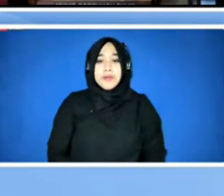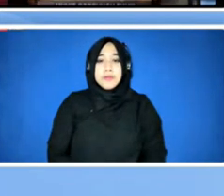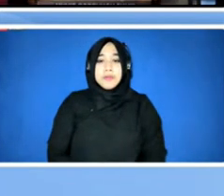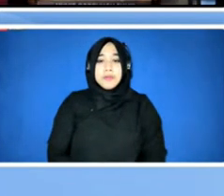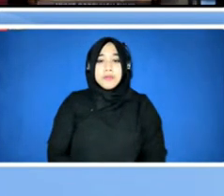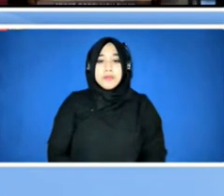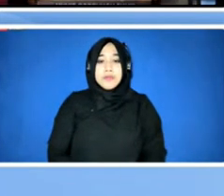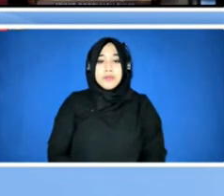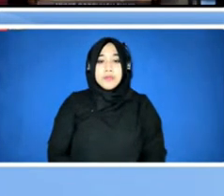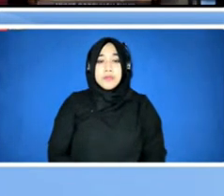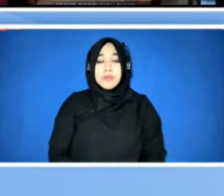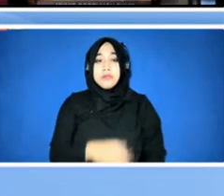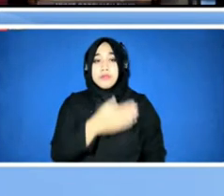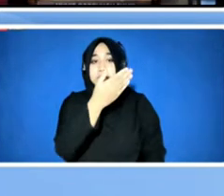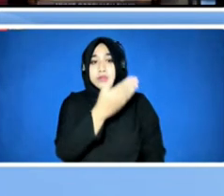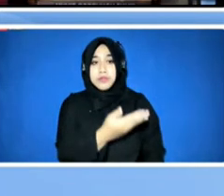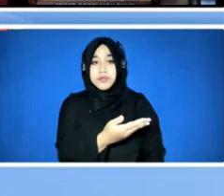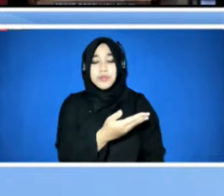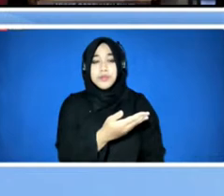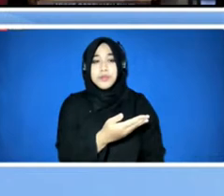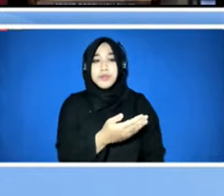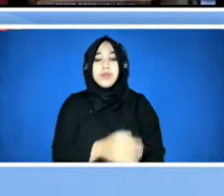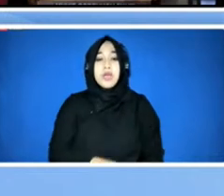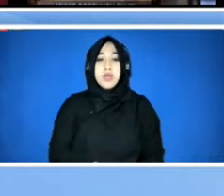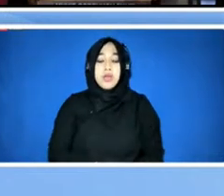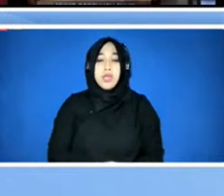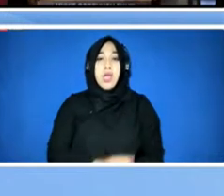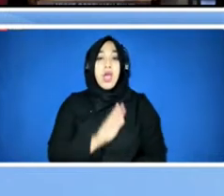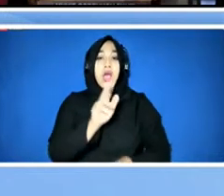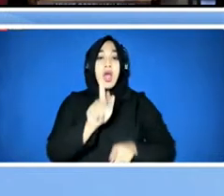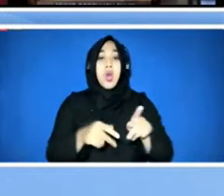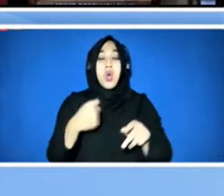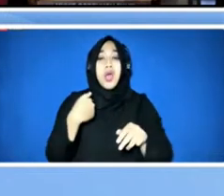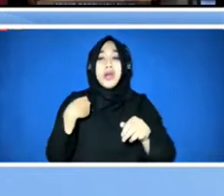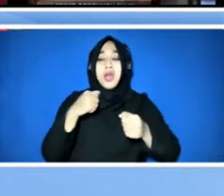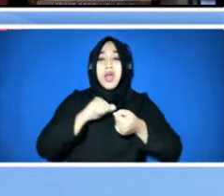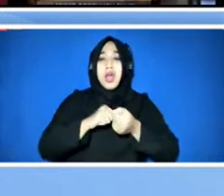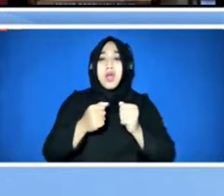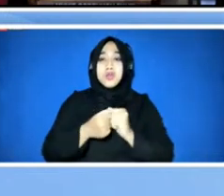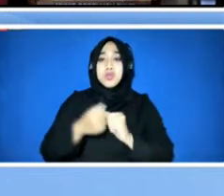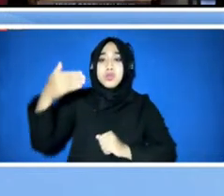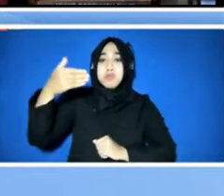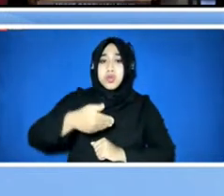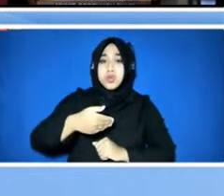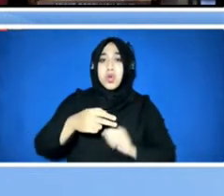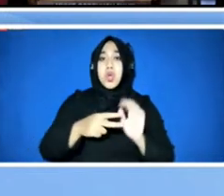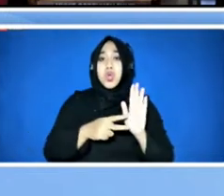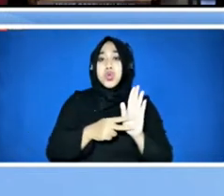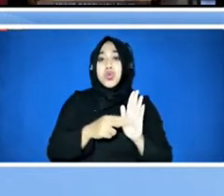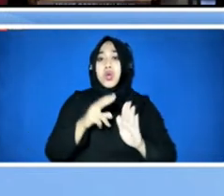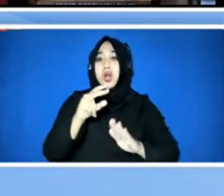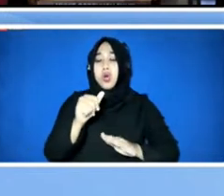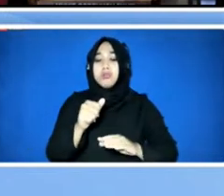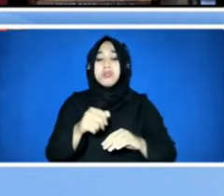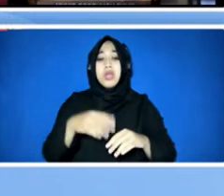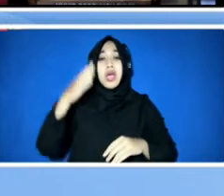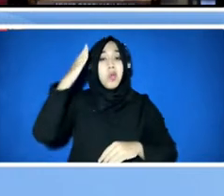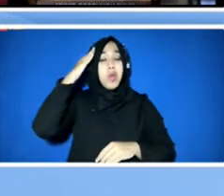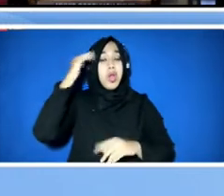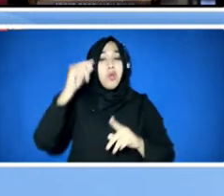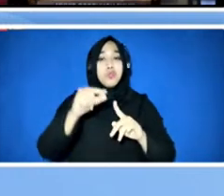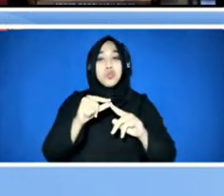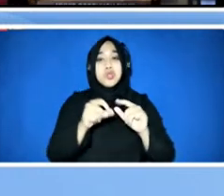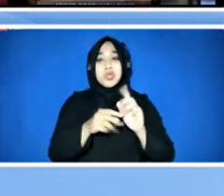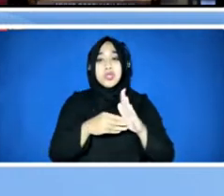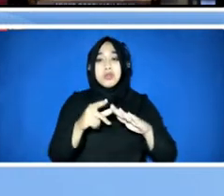Nah, maka flowchart-nya begini. Nanti misalnya ada kasus masuk ke new all record, kepala puskesmas